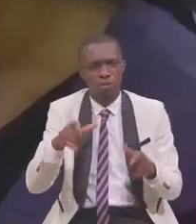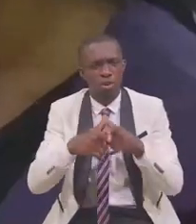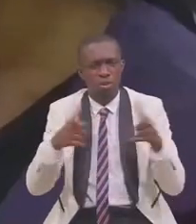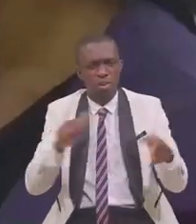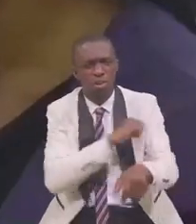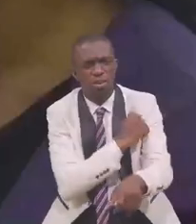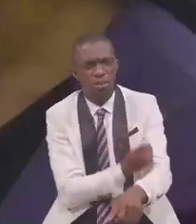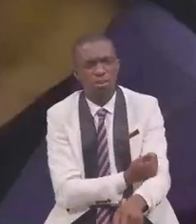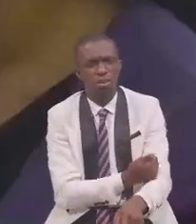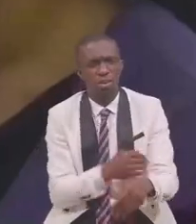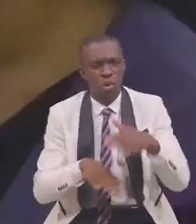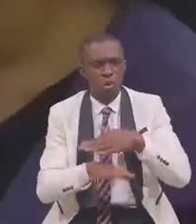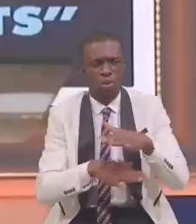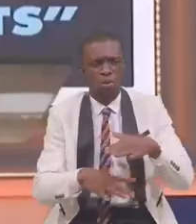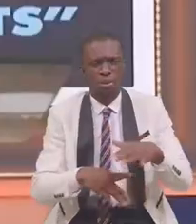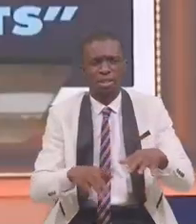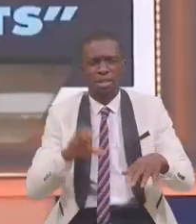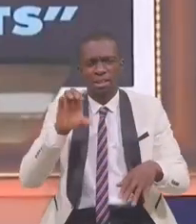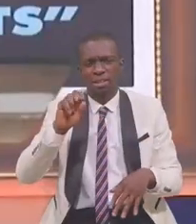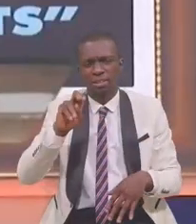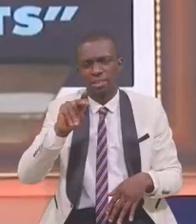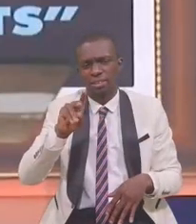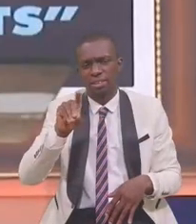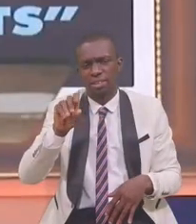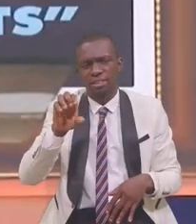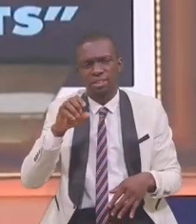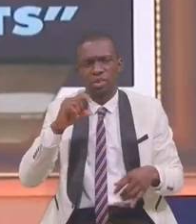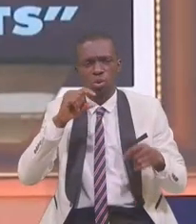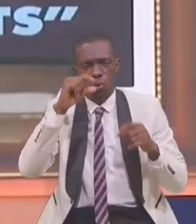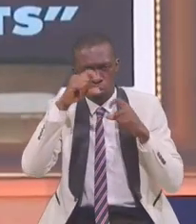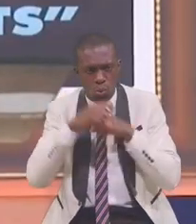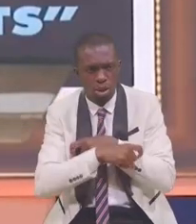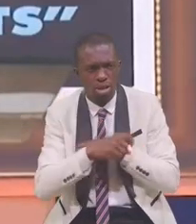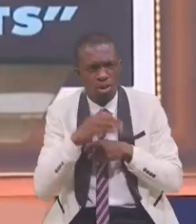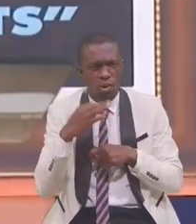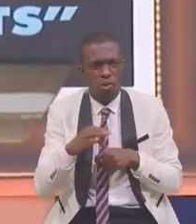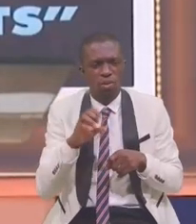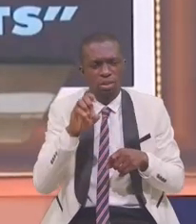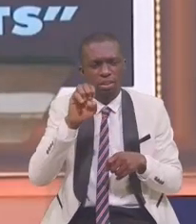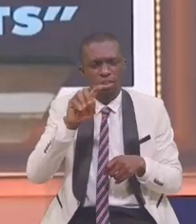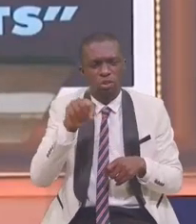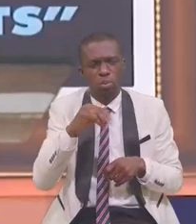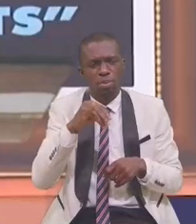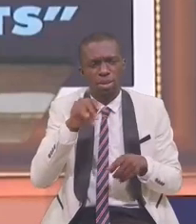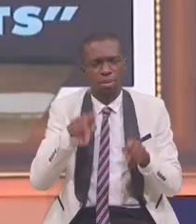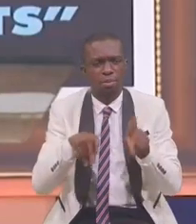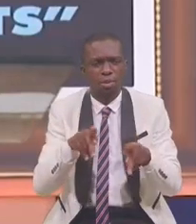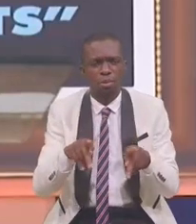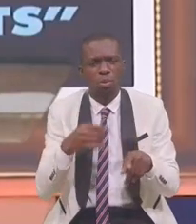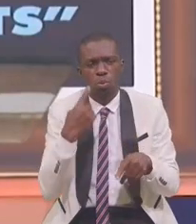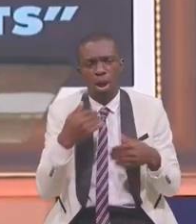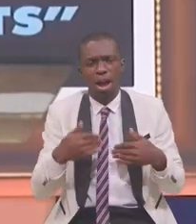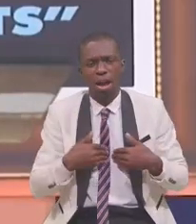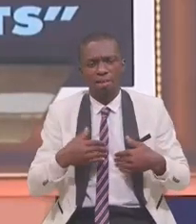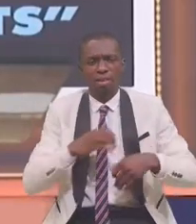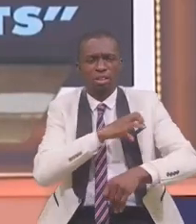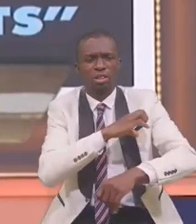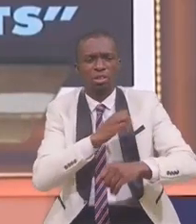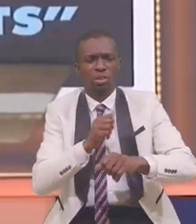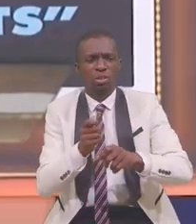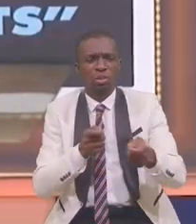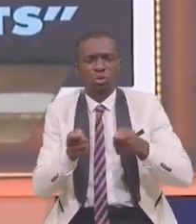trésors, venu à Jérusalem pour adorer. S'en retournait assis sur son char